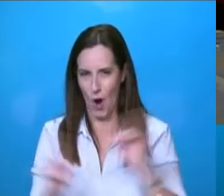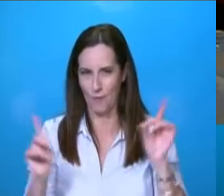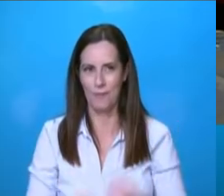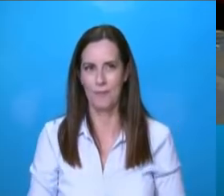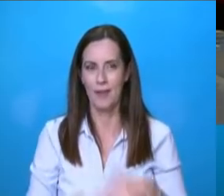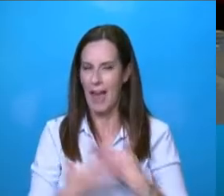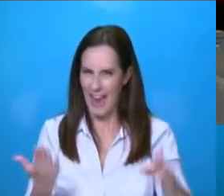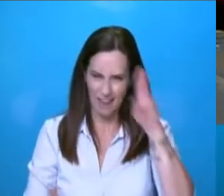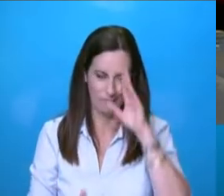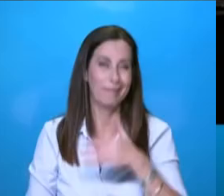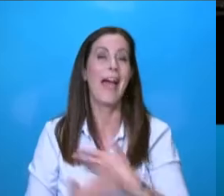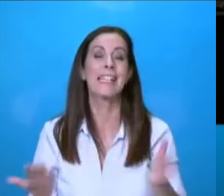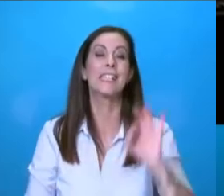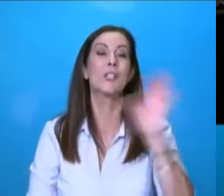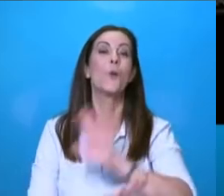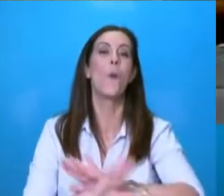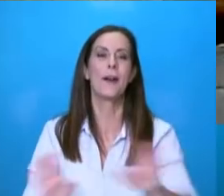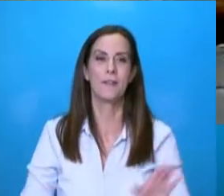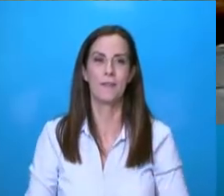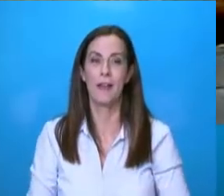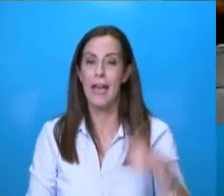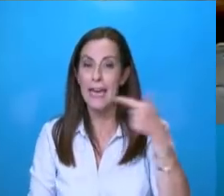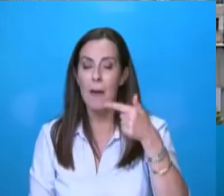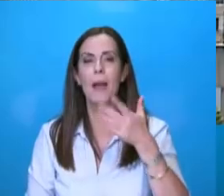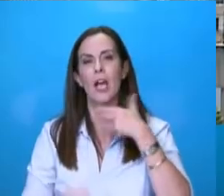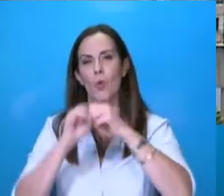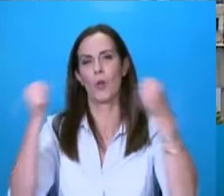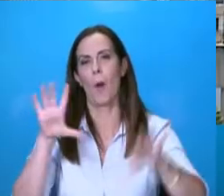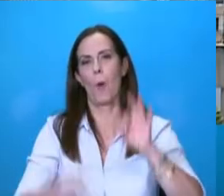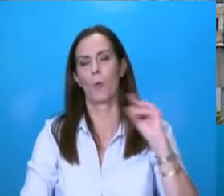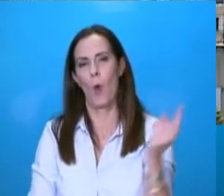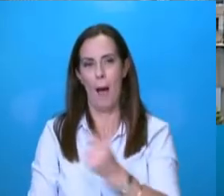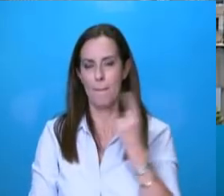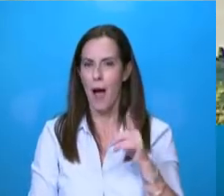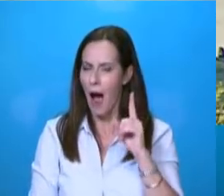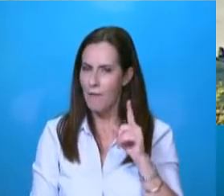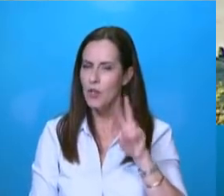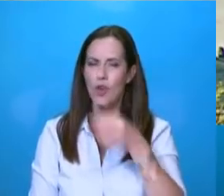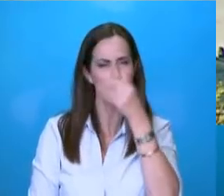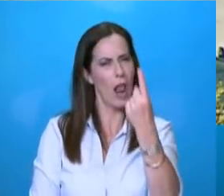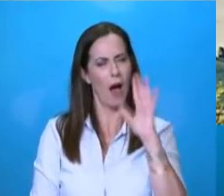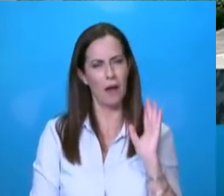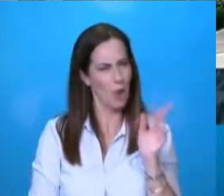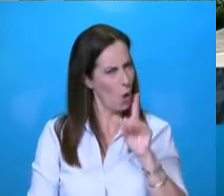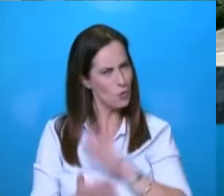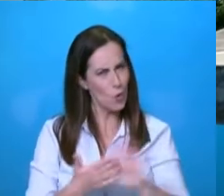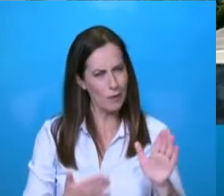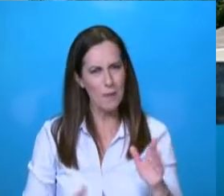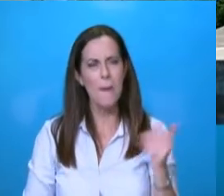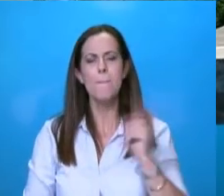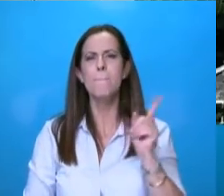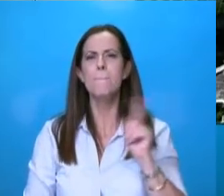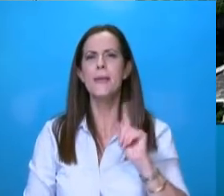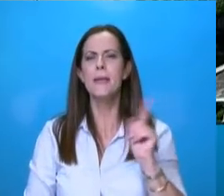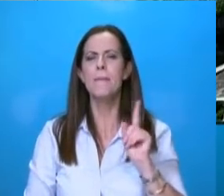אין ליכוד. אין ס... גימל. גימל, יהדות התורה. אבל יש רק שאלה אחת, לא פשוטה. מי הבעלים